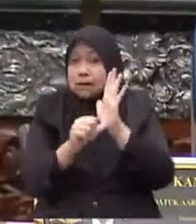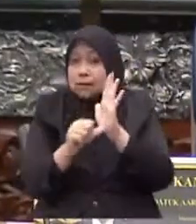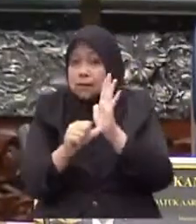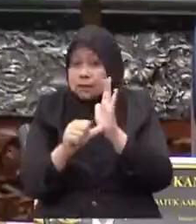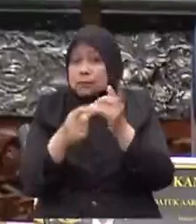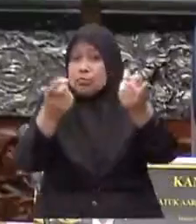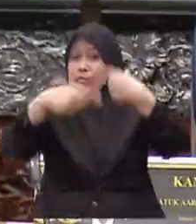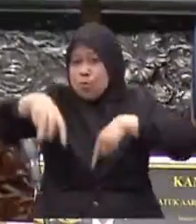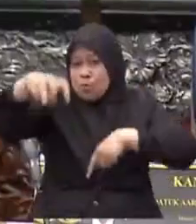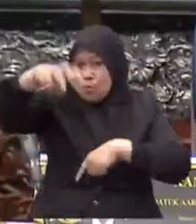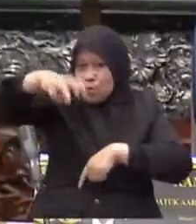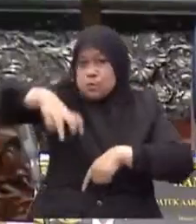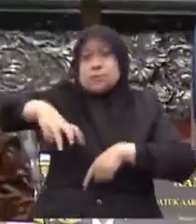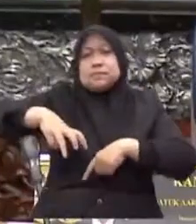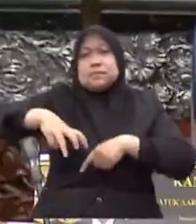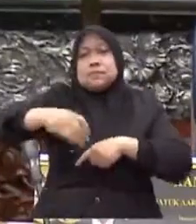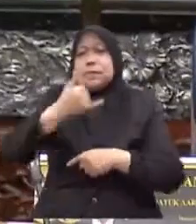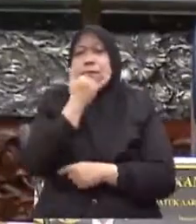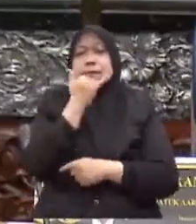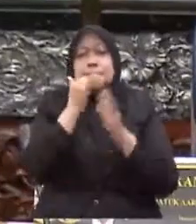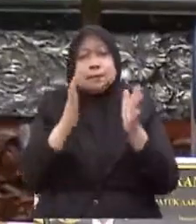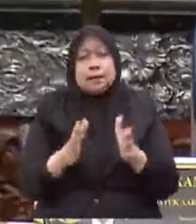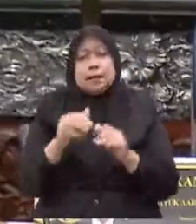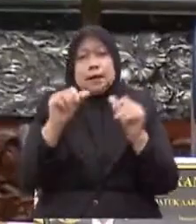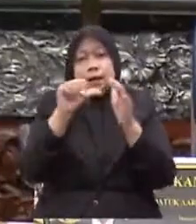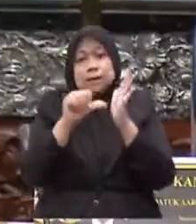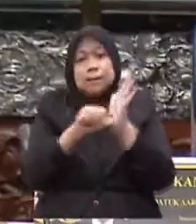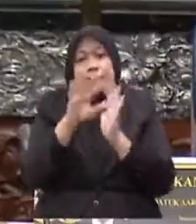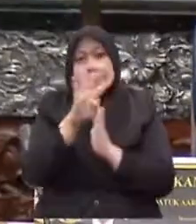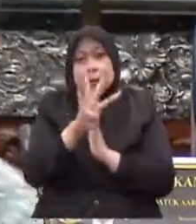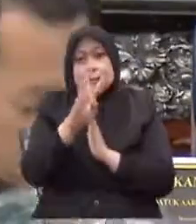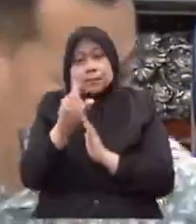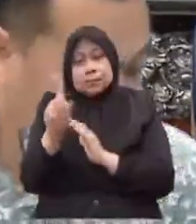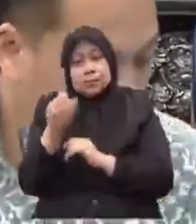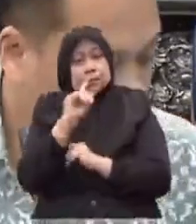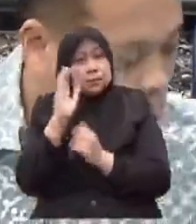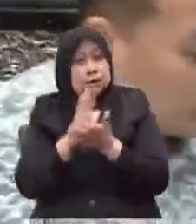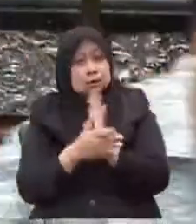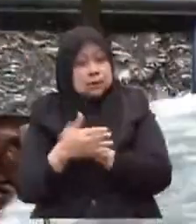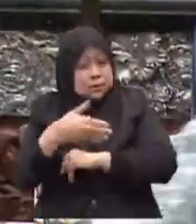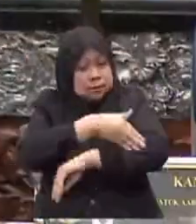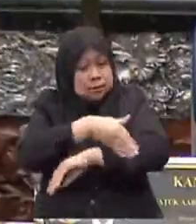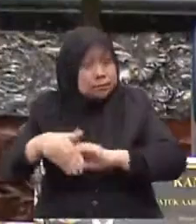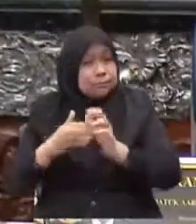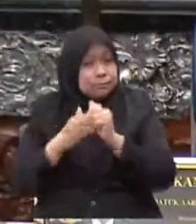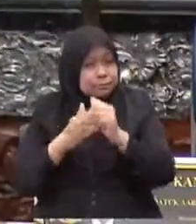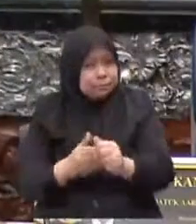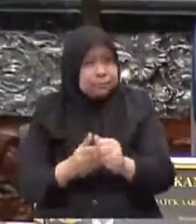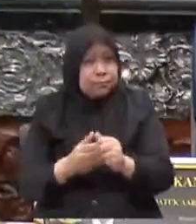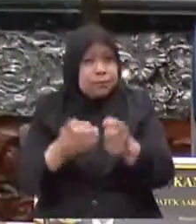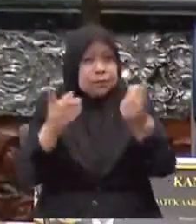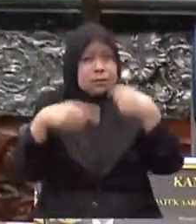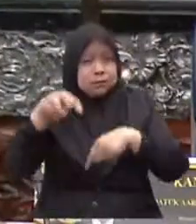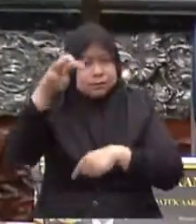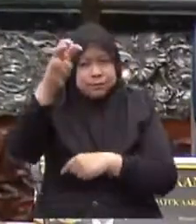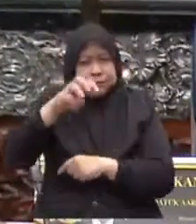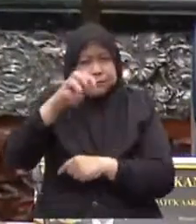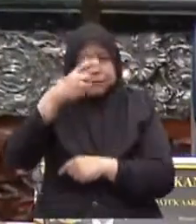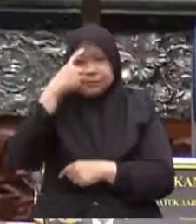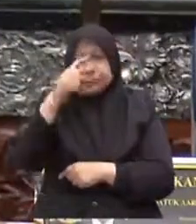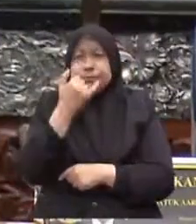perintah kehadiran wajib bersalah-salah atau 461 dalam hal ini satu garis panduan perintah kehadiran wajib